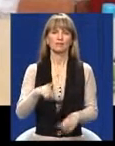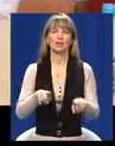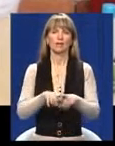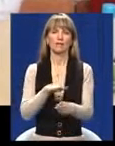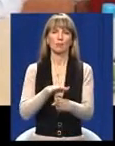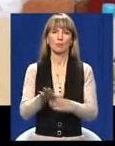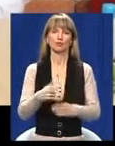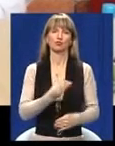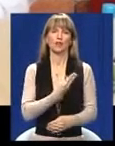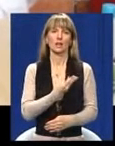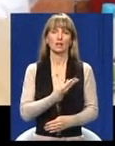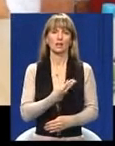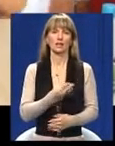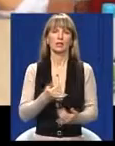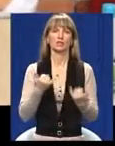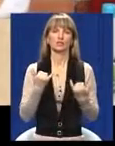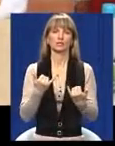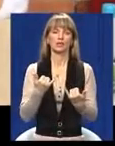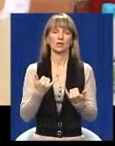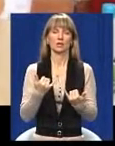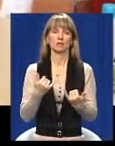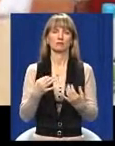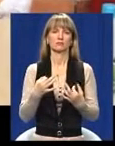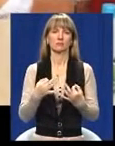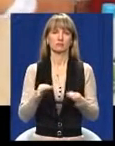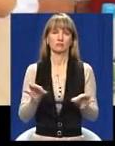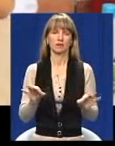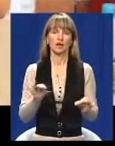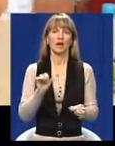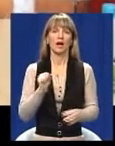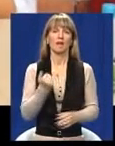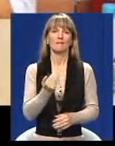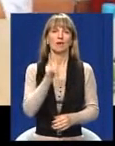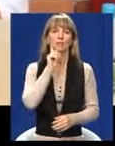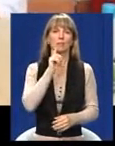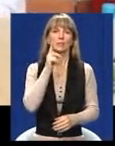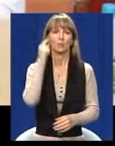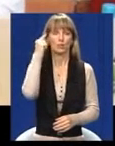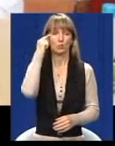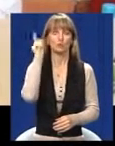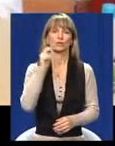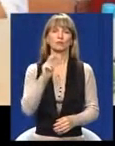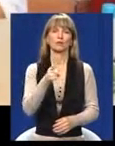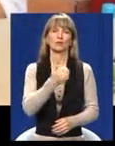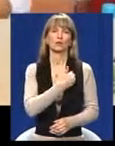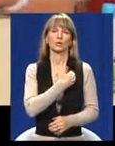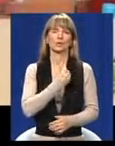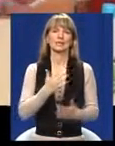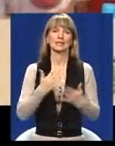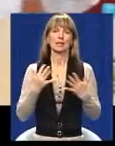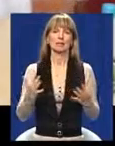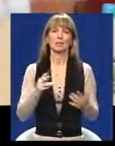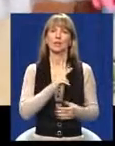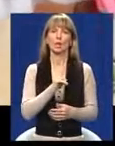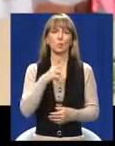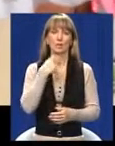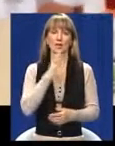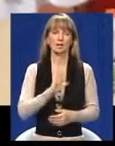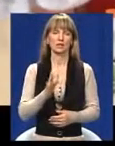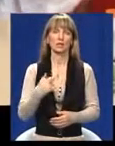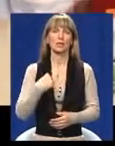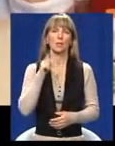бажання. Зараз ми його спробуємо викликати, а ви поки що подумайте, що би вам хотілося найбільше, тільки нікому не кажіть. А я